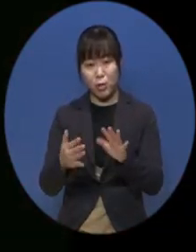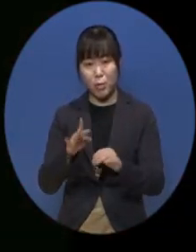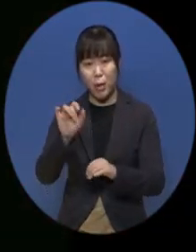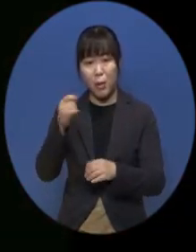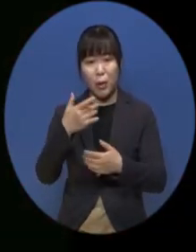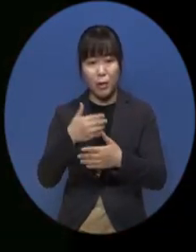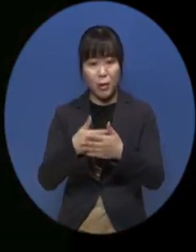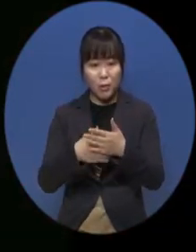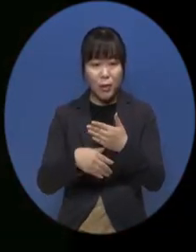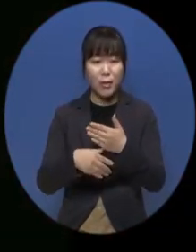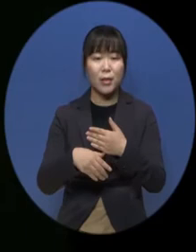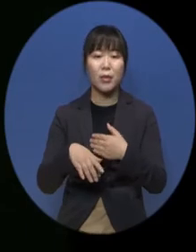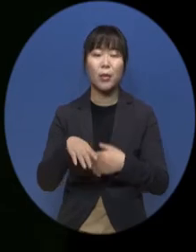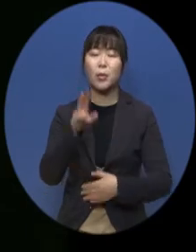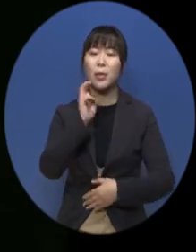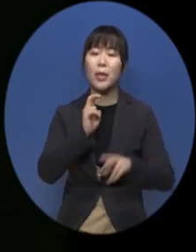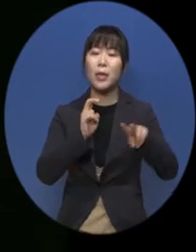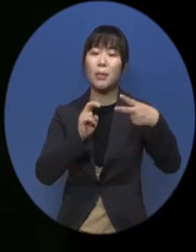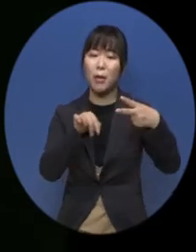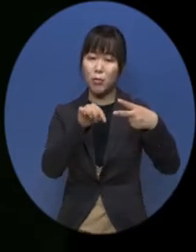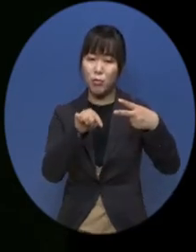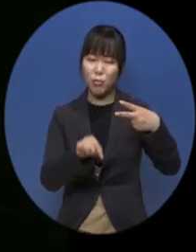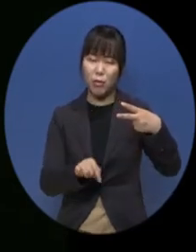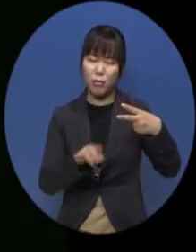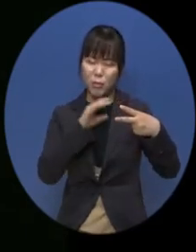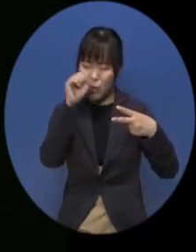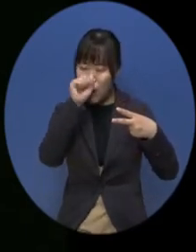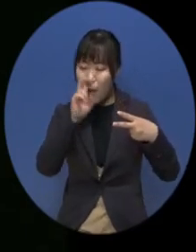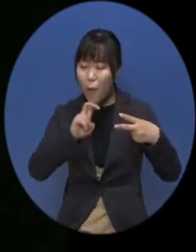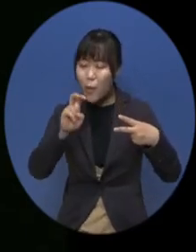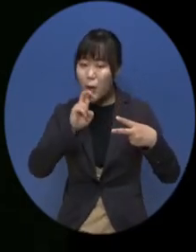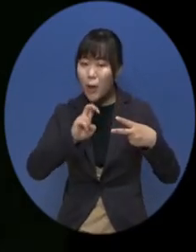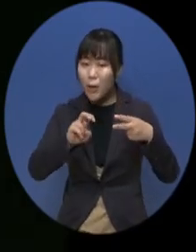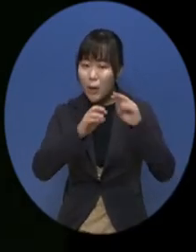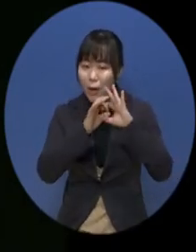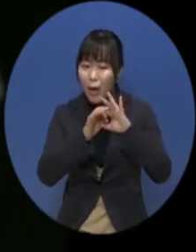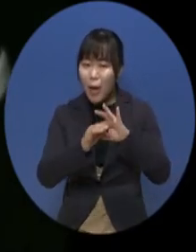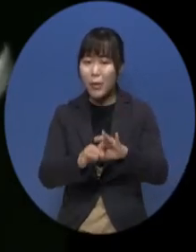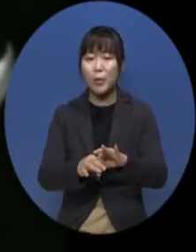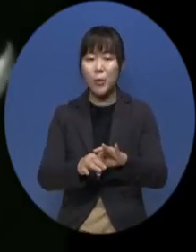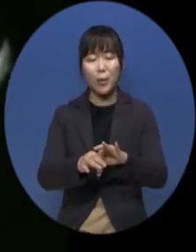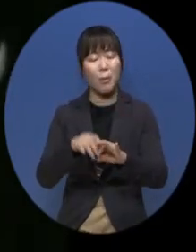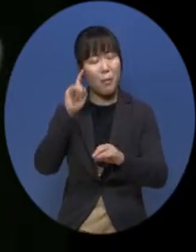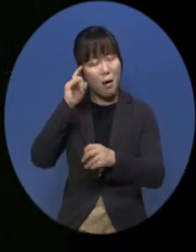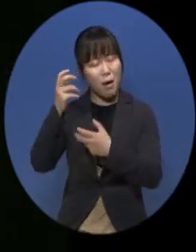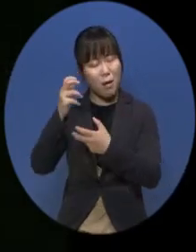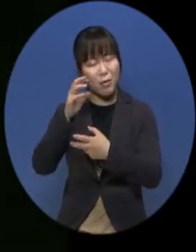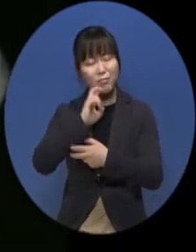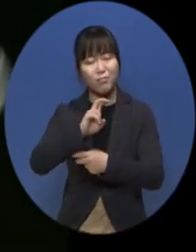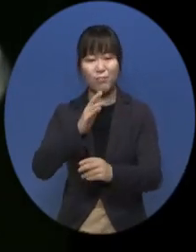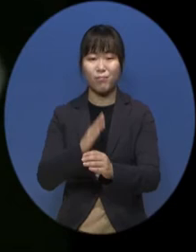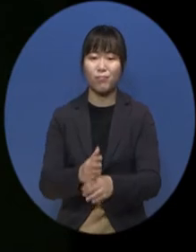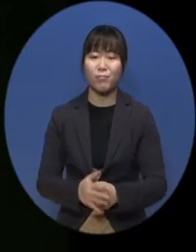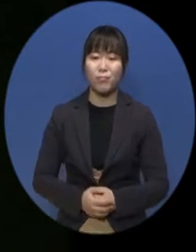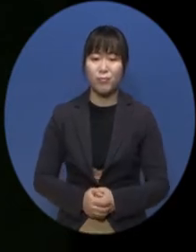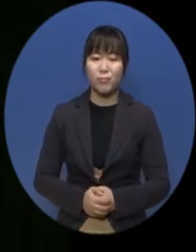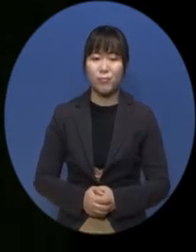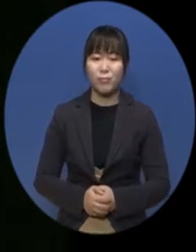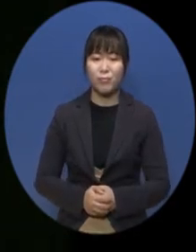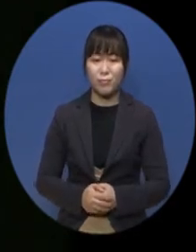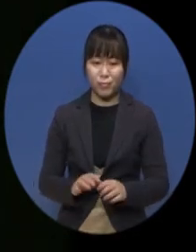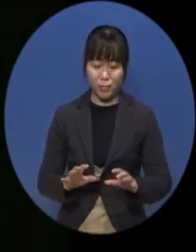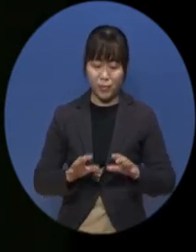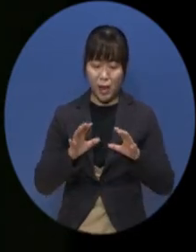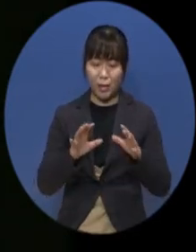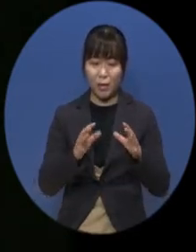남긴 200여 곡 가운데 애창곡들이 요즘도 팬들의 목소리로 메아리 치고 있습니다. 세상을